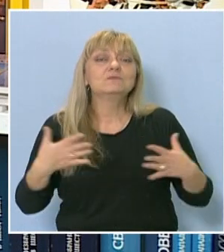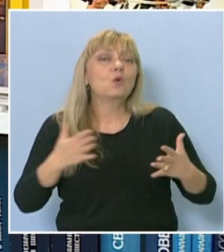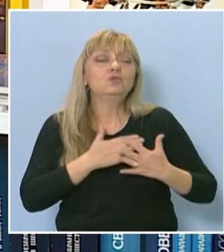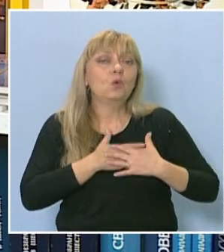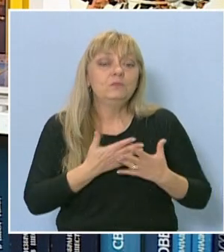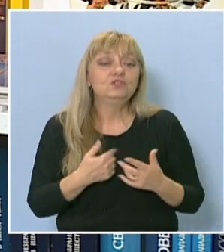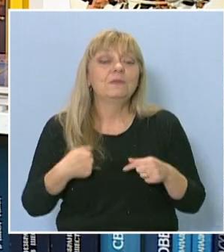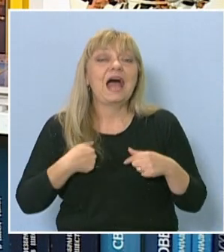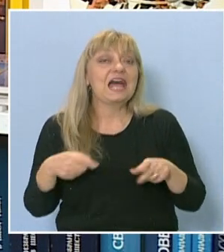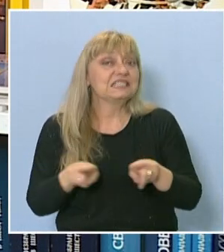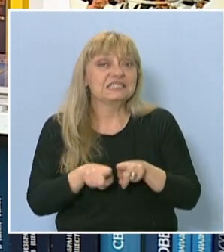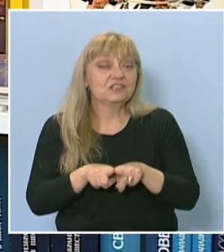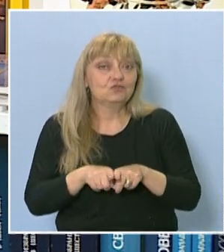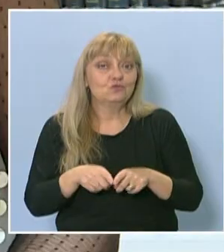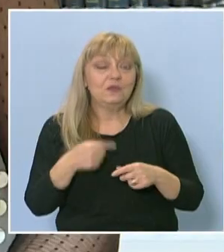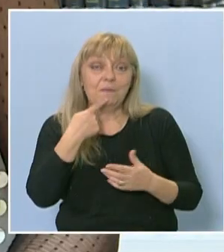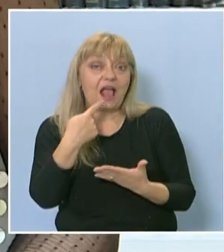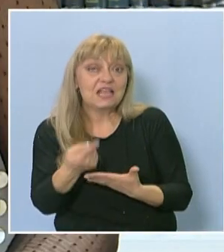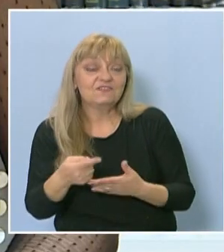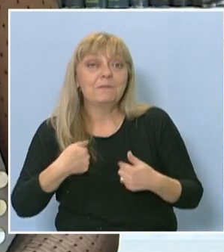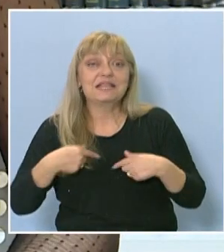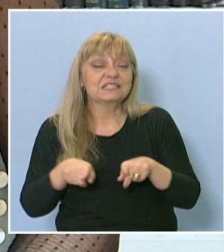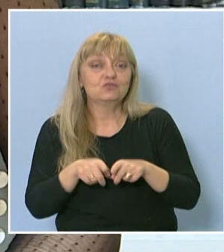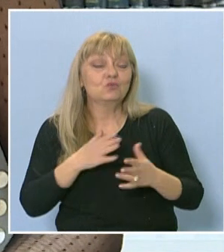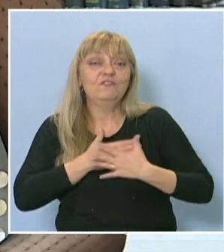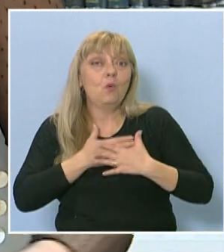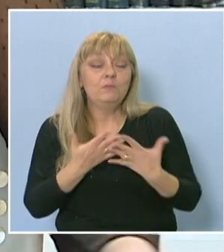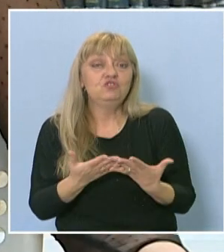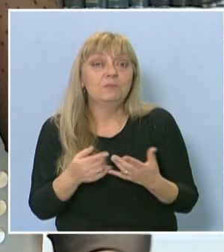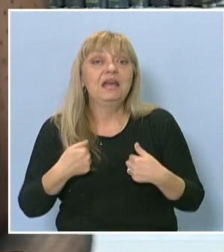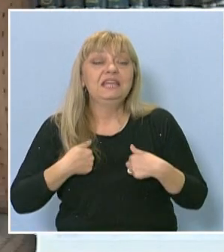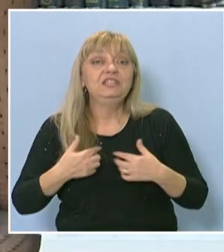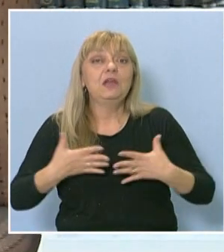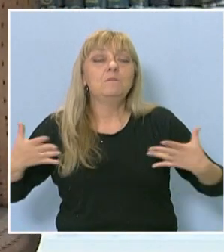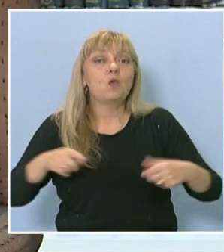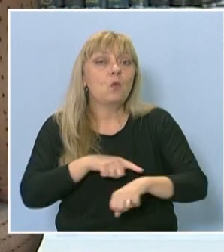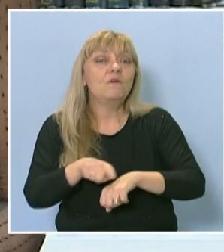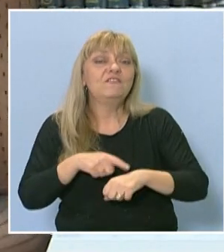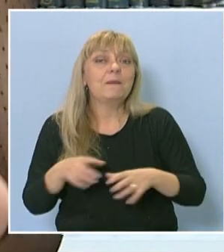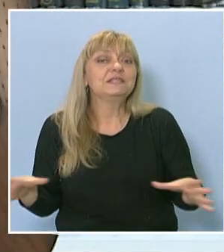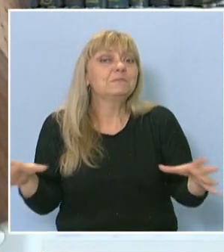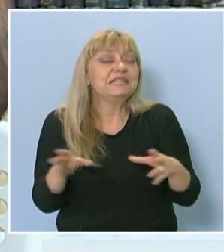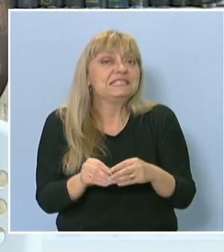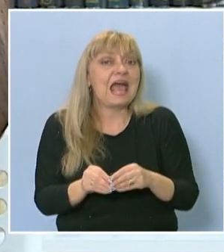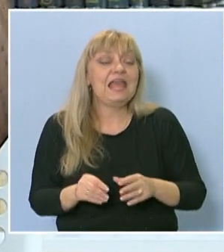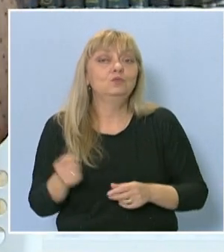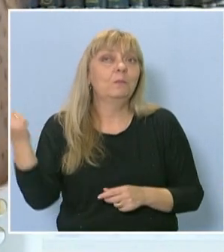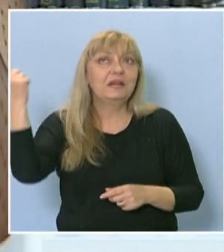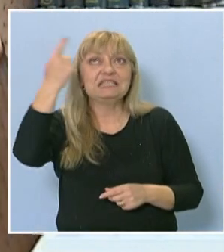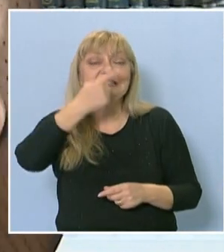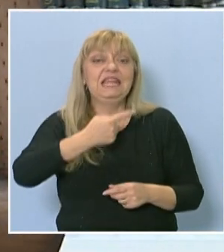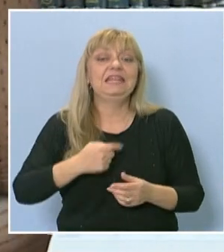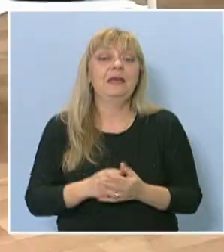време, отколкото родителите им вечер, като се прибърят с тях. Няма как. Голяма част от деня те прекарват именно с вас, с